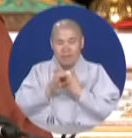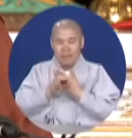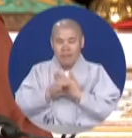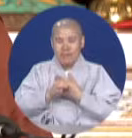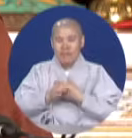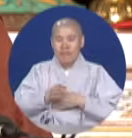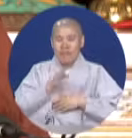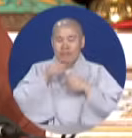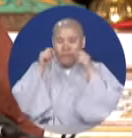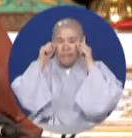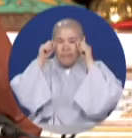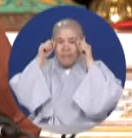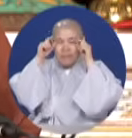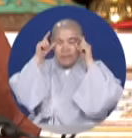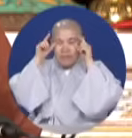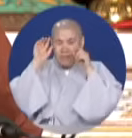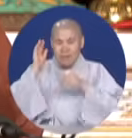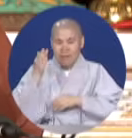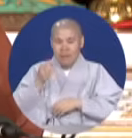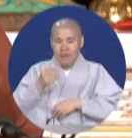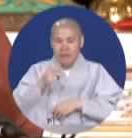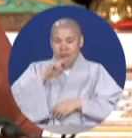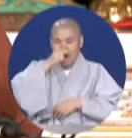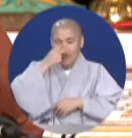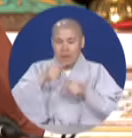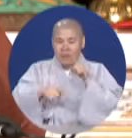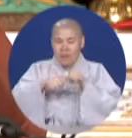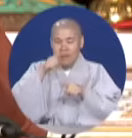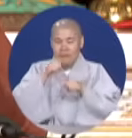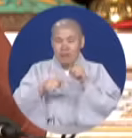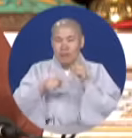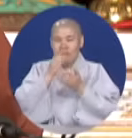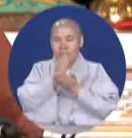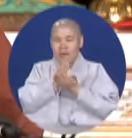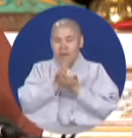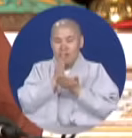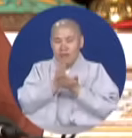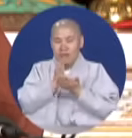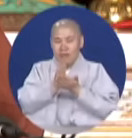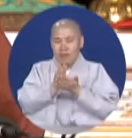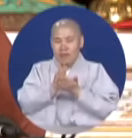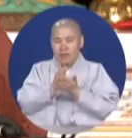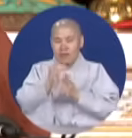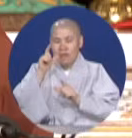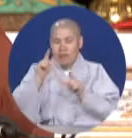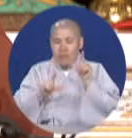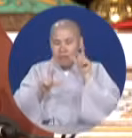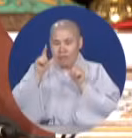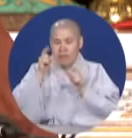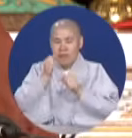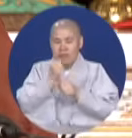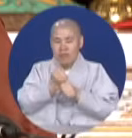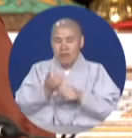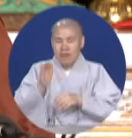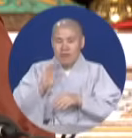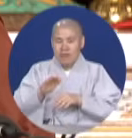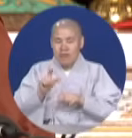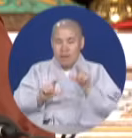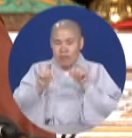보세요. 향나무 가지고 여러 상을 만들었는데 상은 다